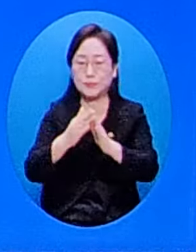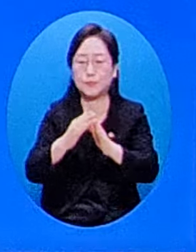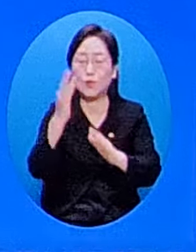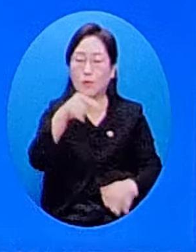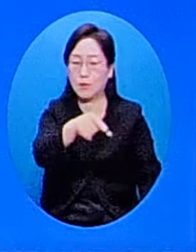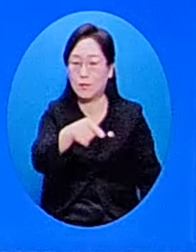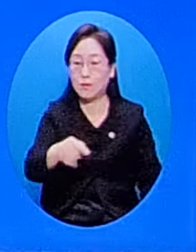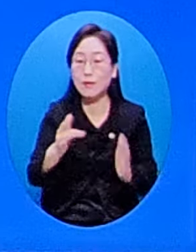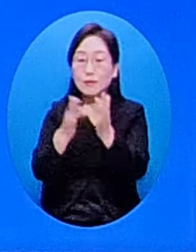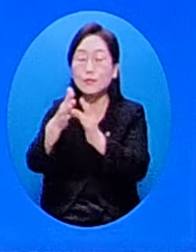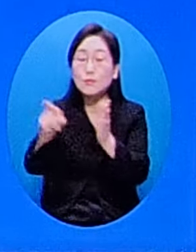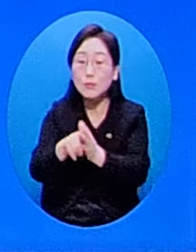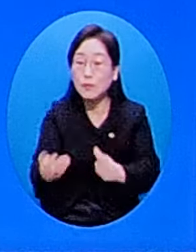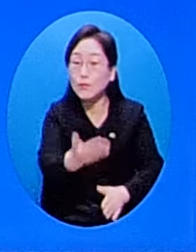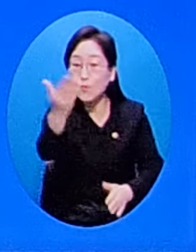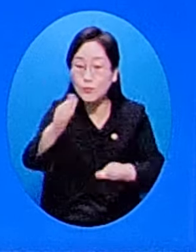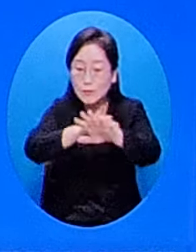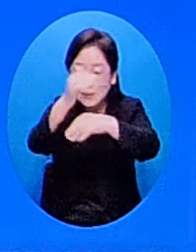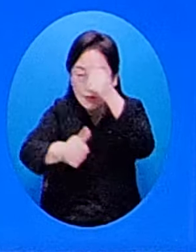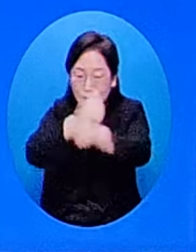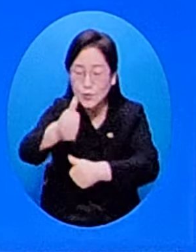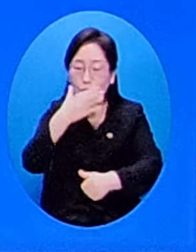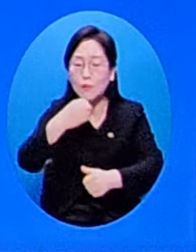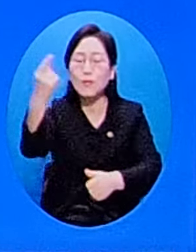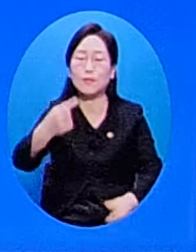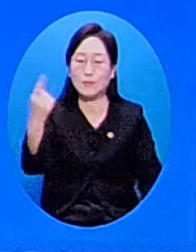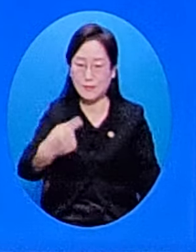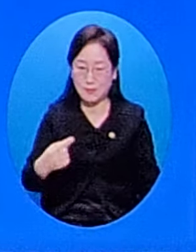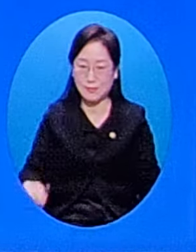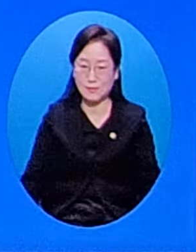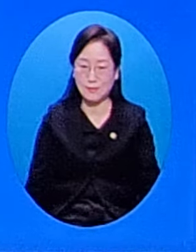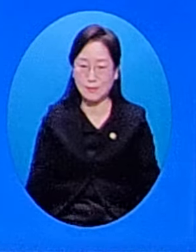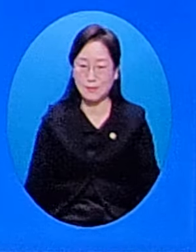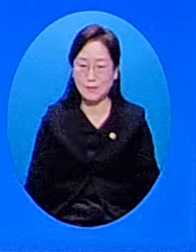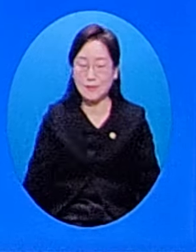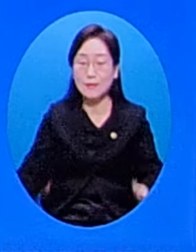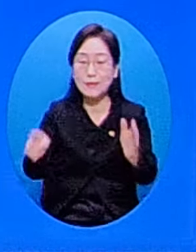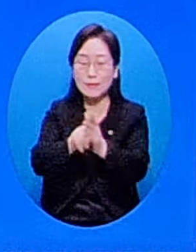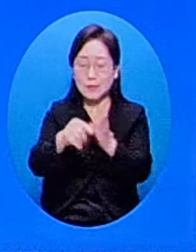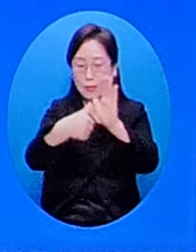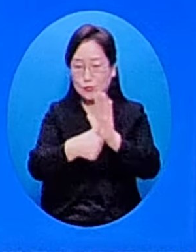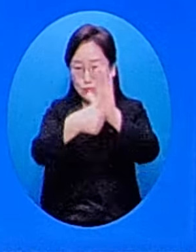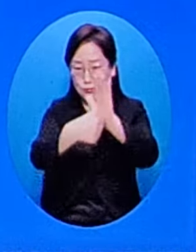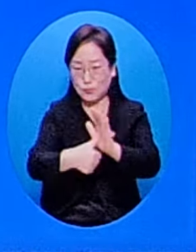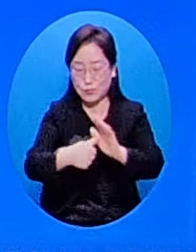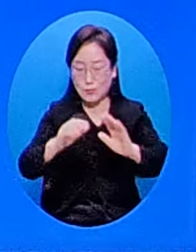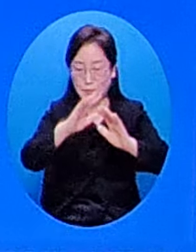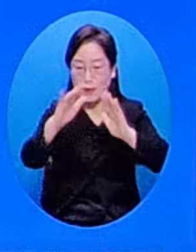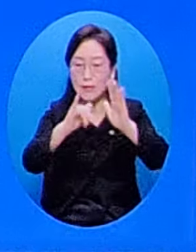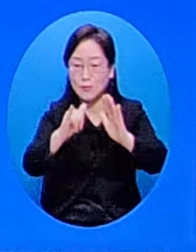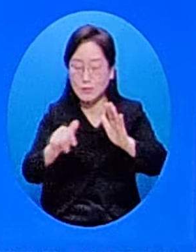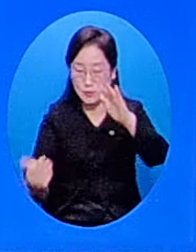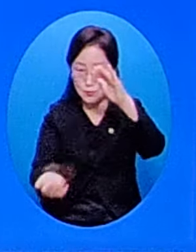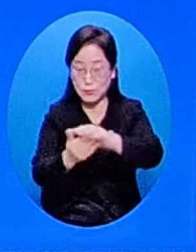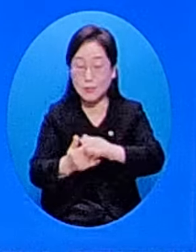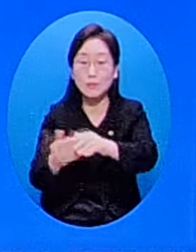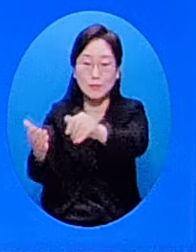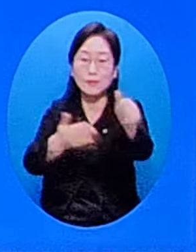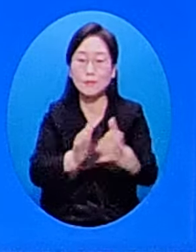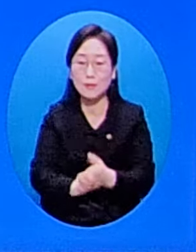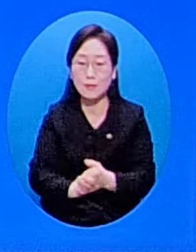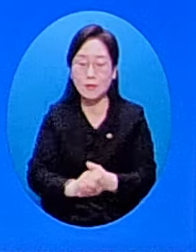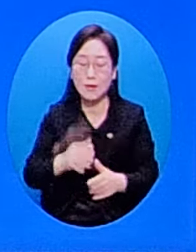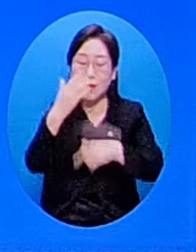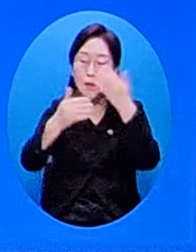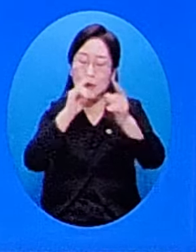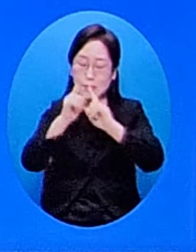잘 믿으면 여러분의 자손만대 이 같은 복이 임하게 되는 것입니다. 신앙의 명문가정을 이룬 여러분 모두가 되기를 바랍니다. 말씀의 구원에